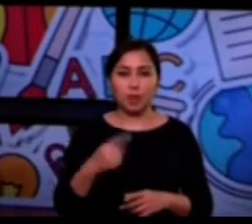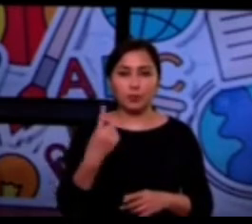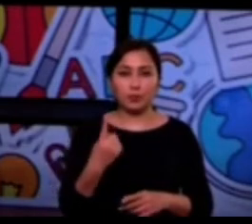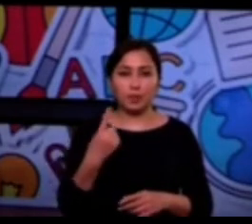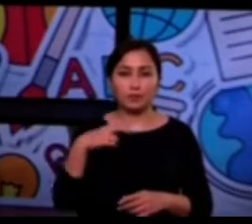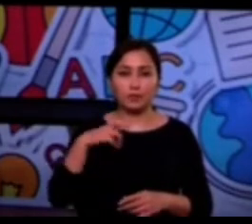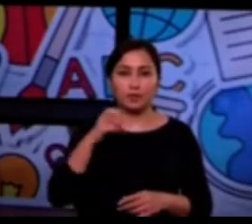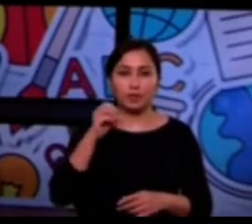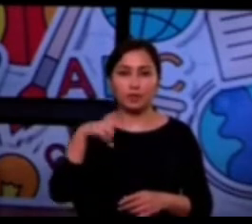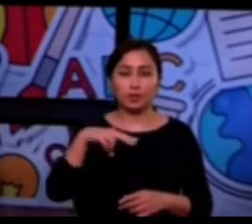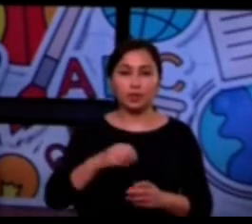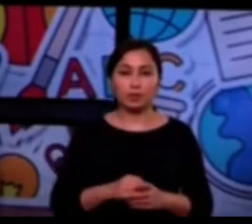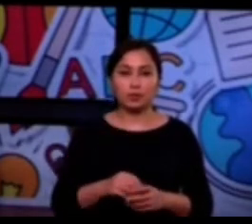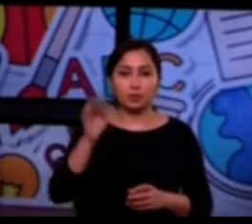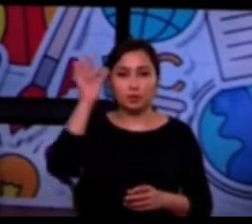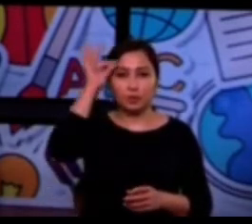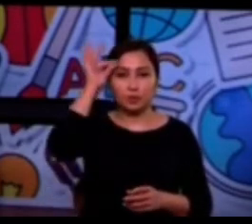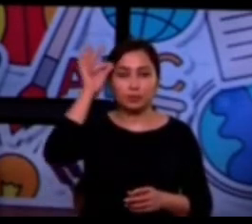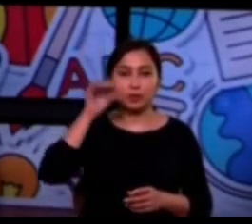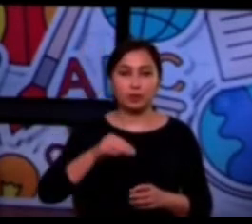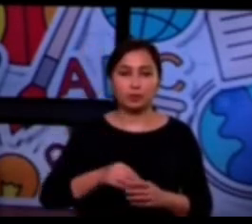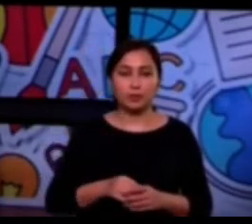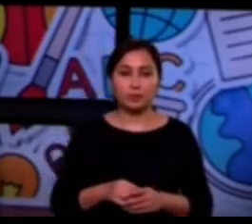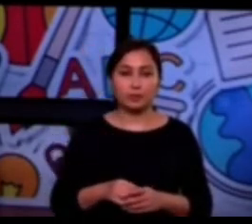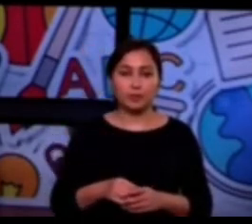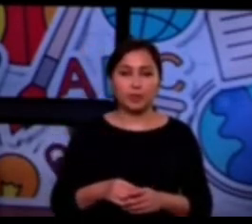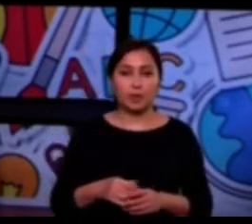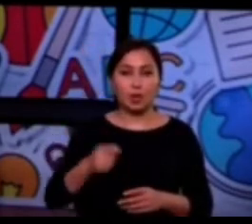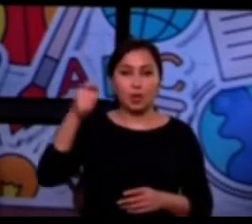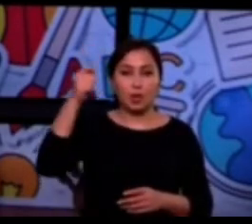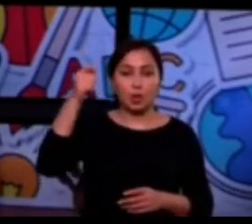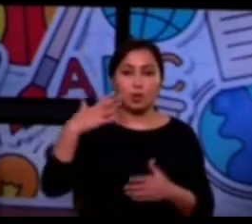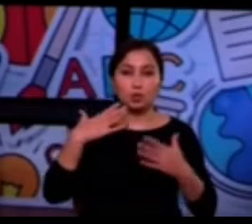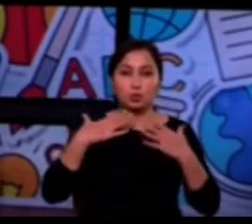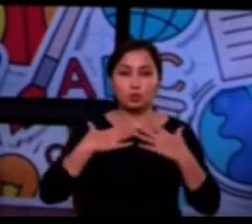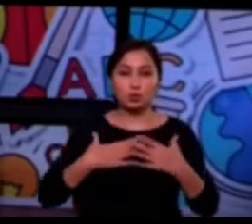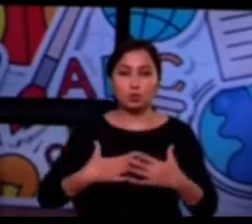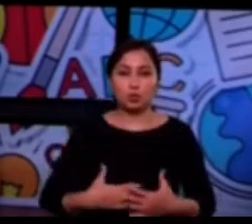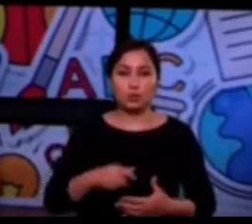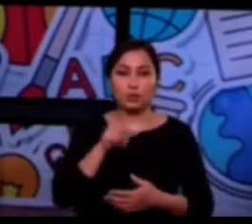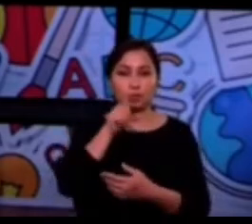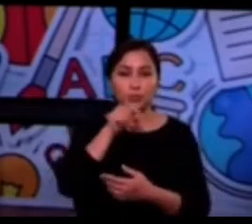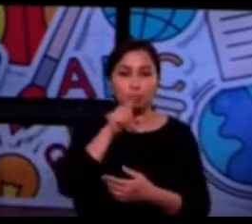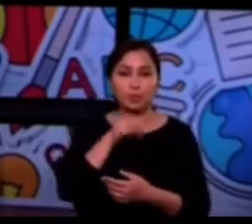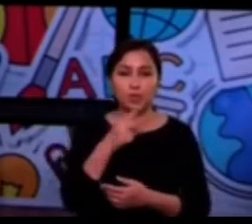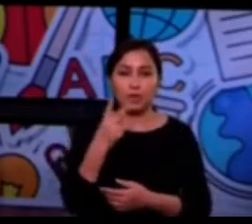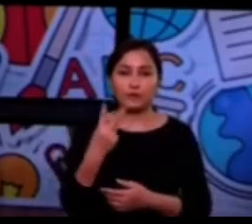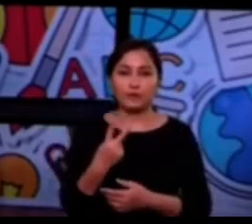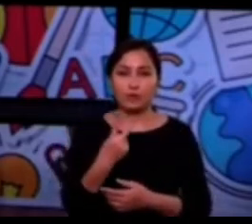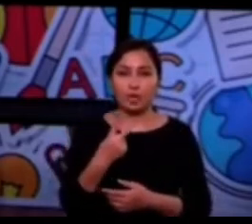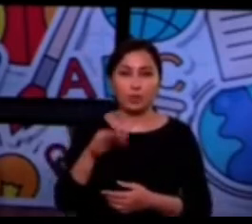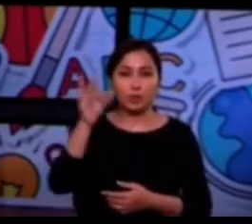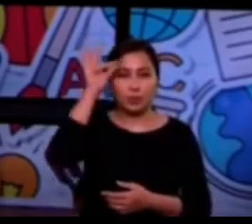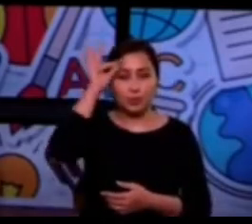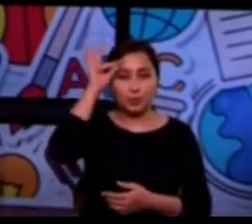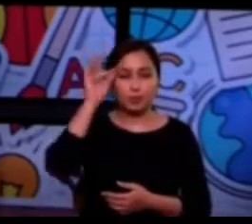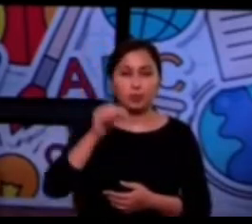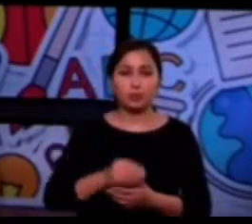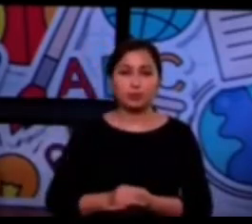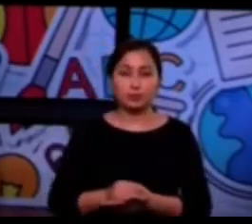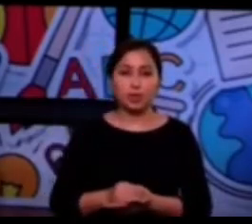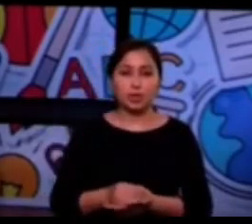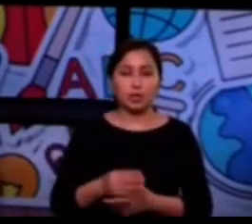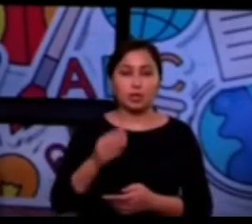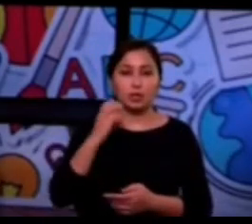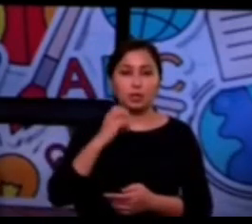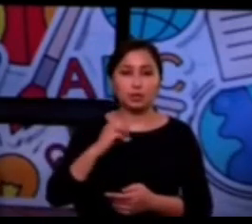Первый элемент напоминает туловище птички, а второй элемент напоминает